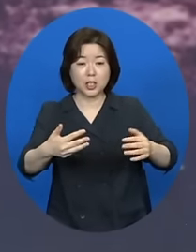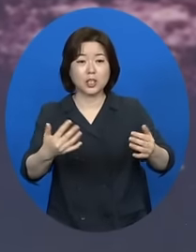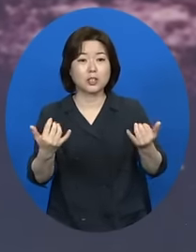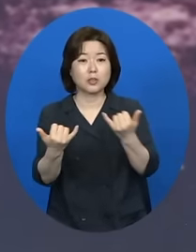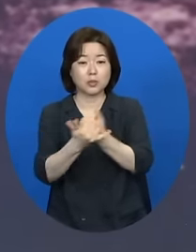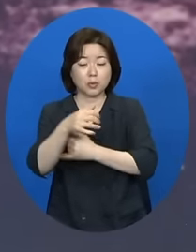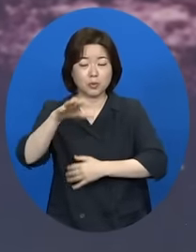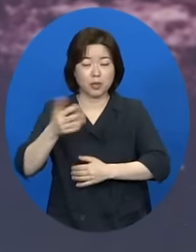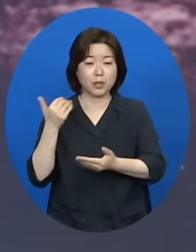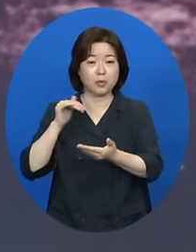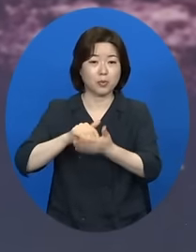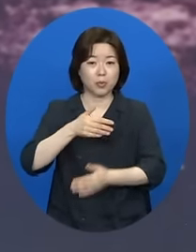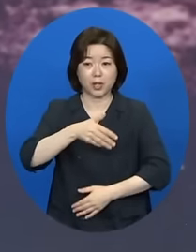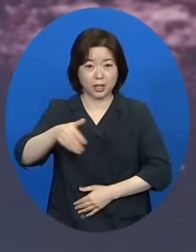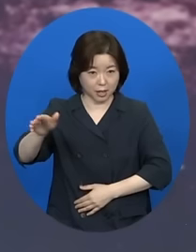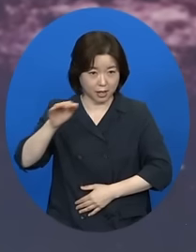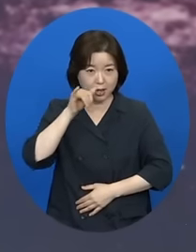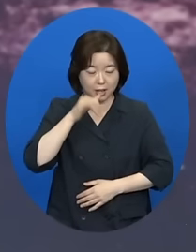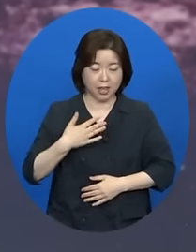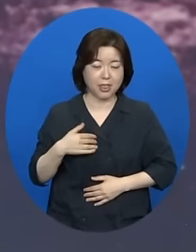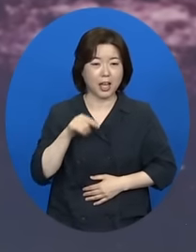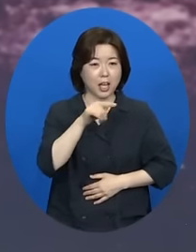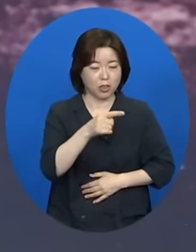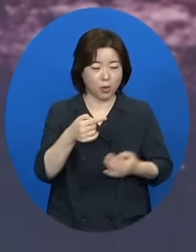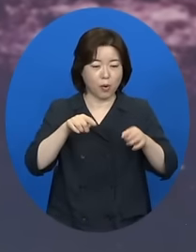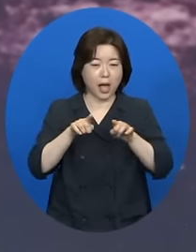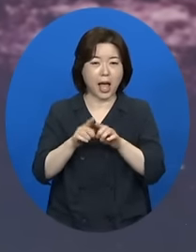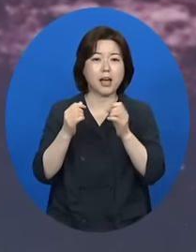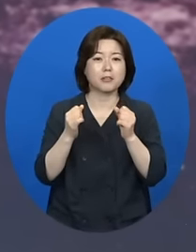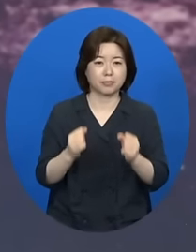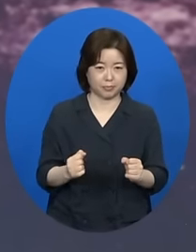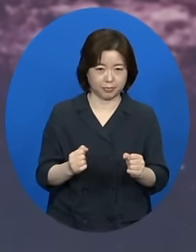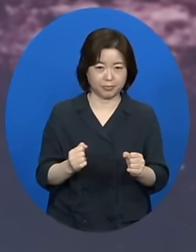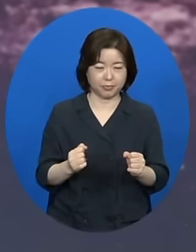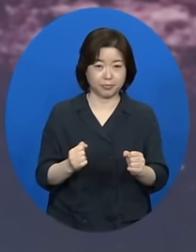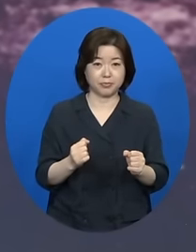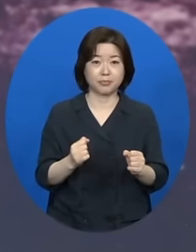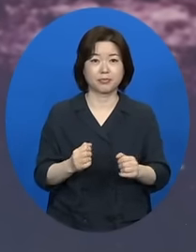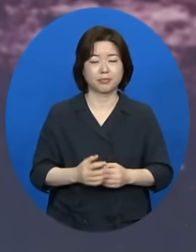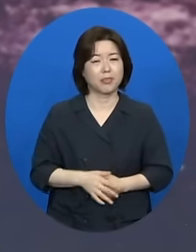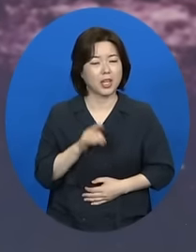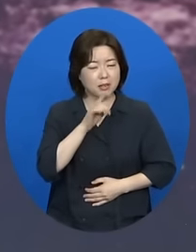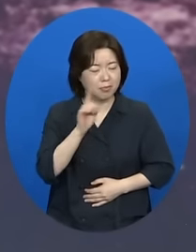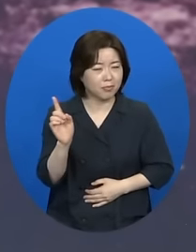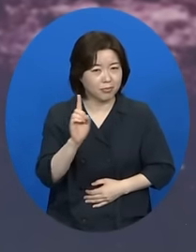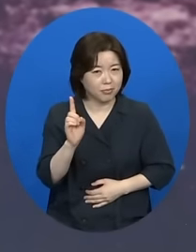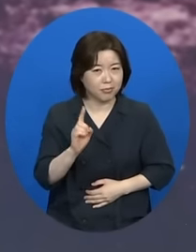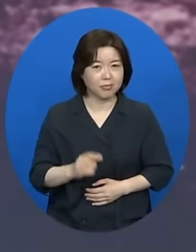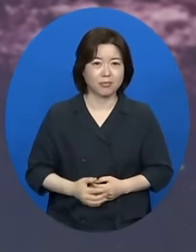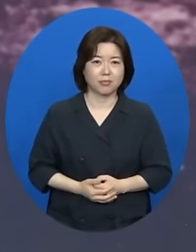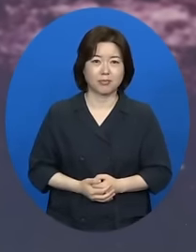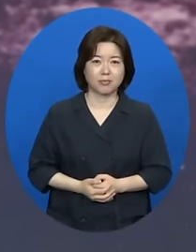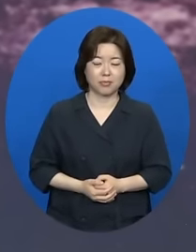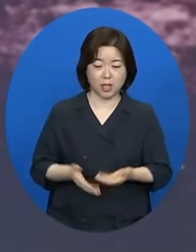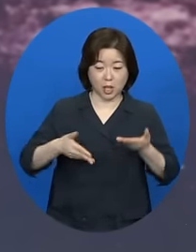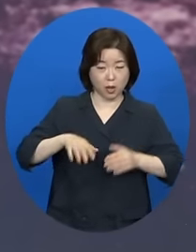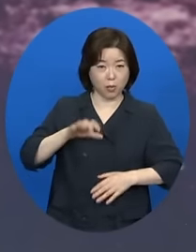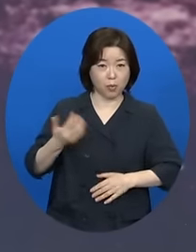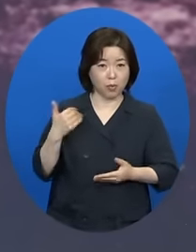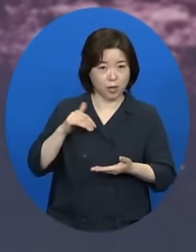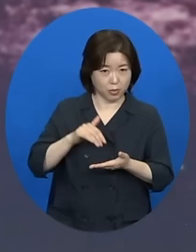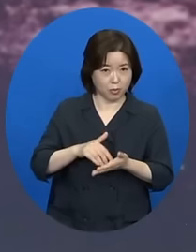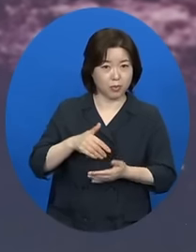족속에게로 돌아가라. 내가 너와 함께 있으리라 하신지라. 이게 무슨 얘기입니까? 고향으로